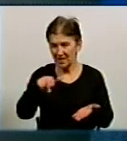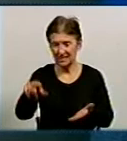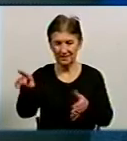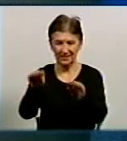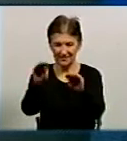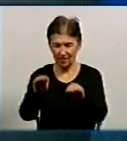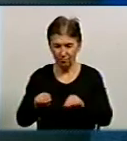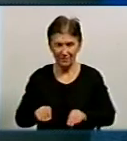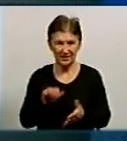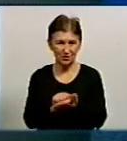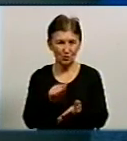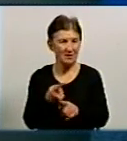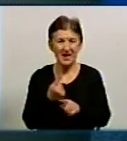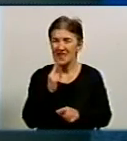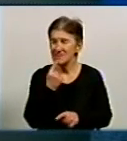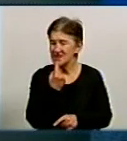заповніть документи. Це не складно.